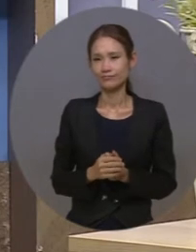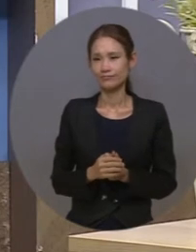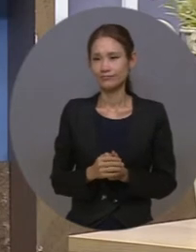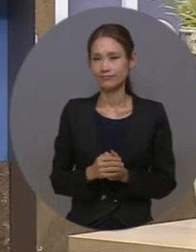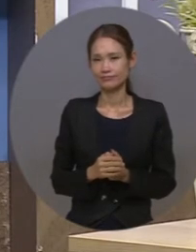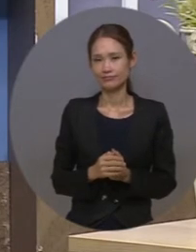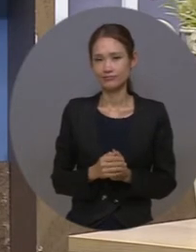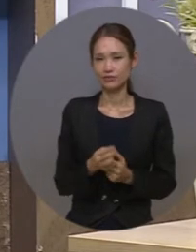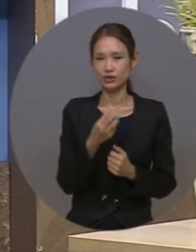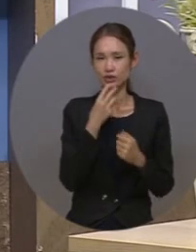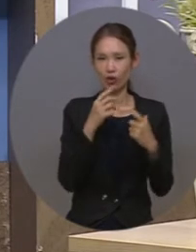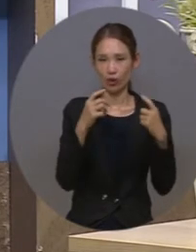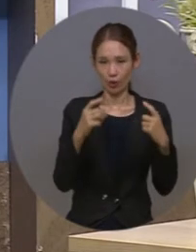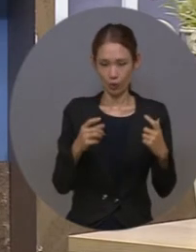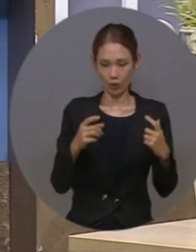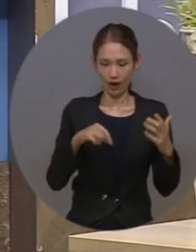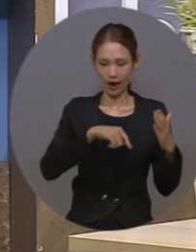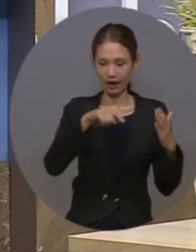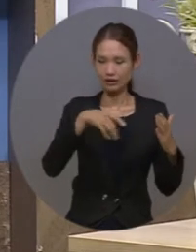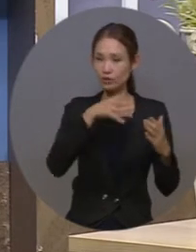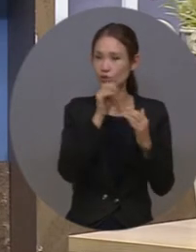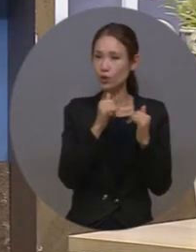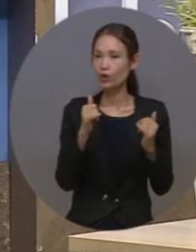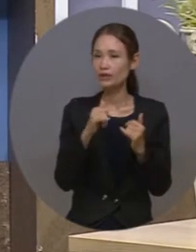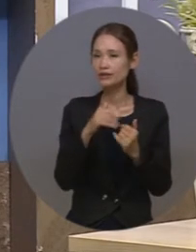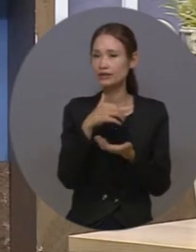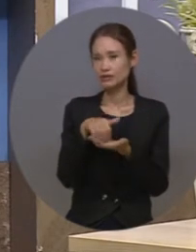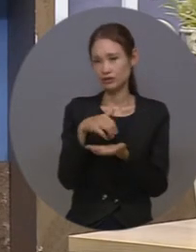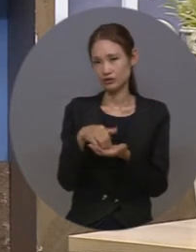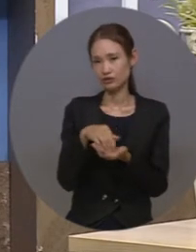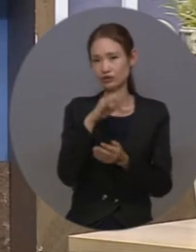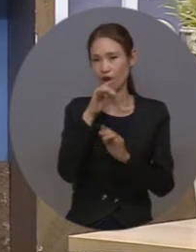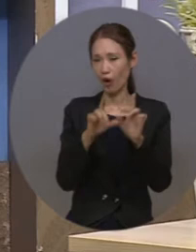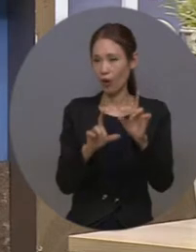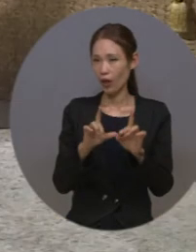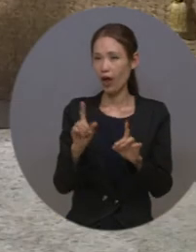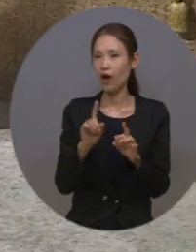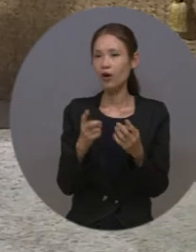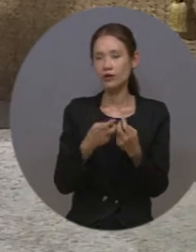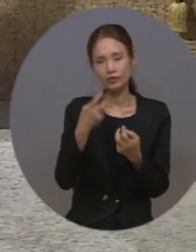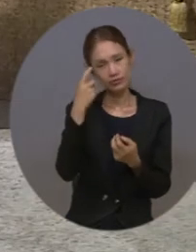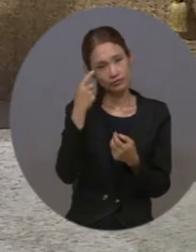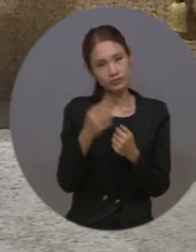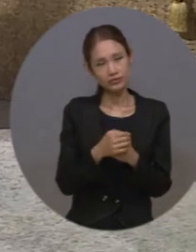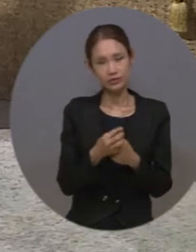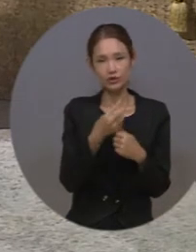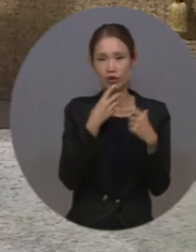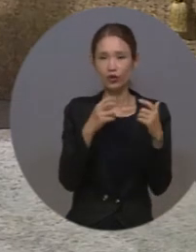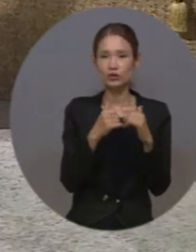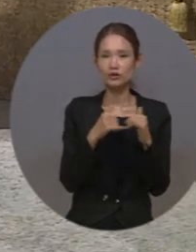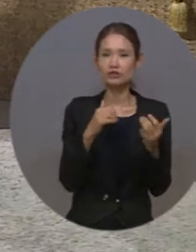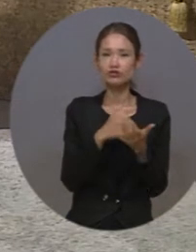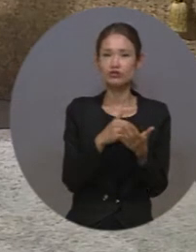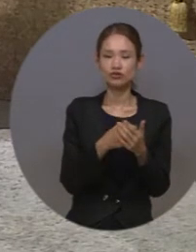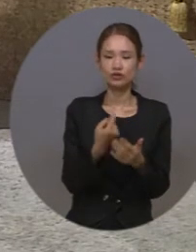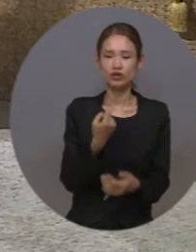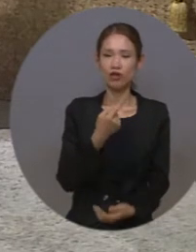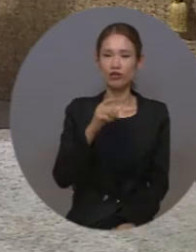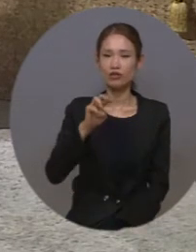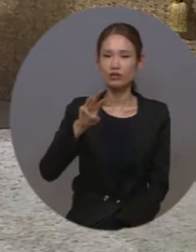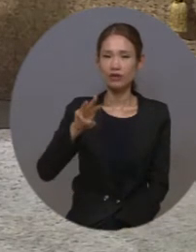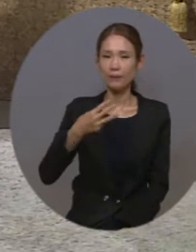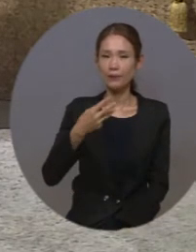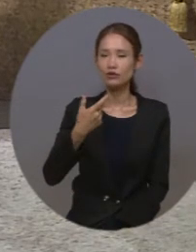이 경기도의 노인 인구 현황은 좀 어떻게 되나요? 경기도 인구는 1,360만 명이